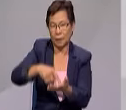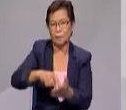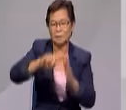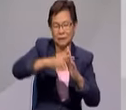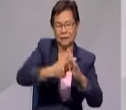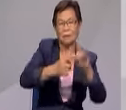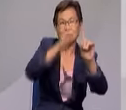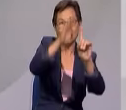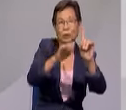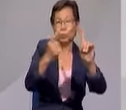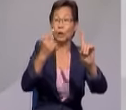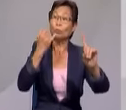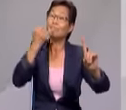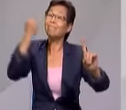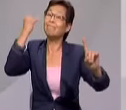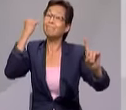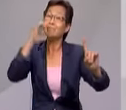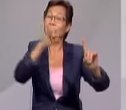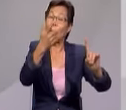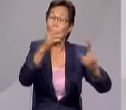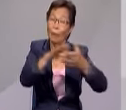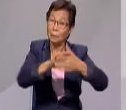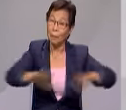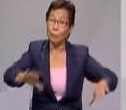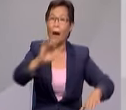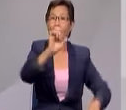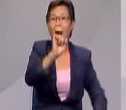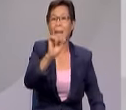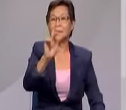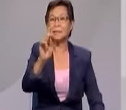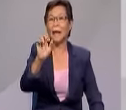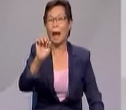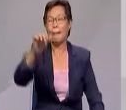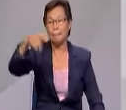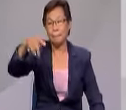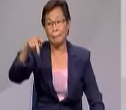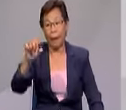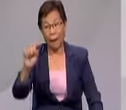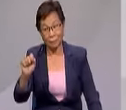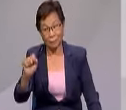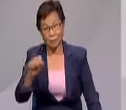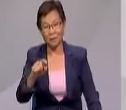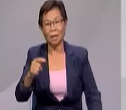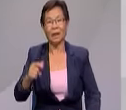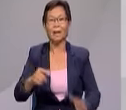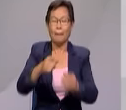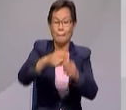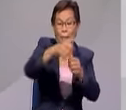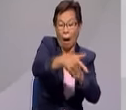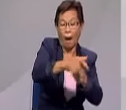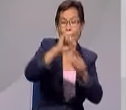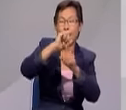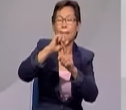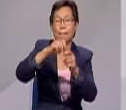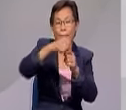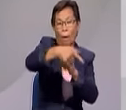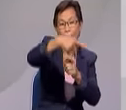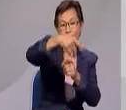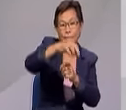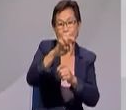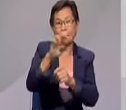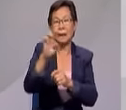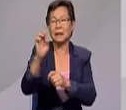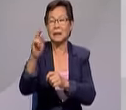Bermula 1 Januari lalu, Skim Keselamatan Sosial Pekerjaan Sendiri SKSPS di bawah caruman Pertubuhan Keselamatan